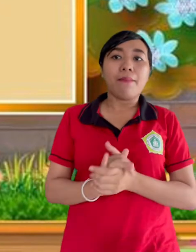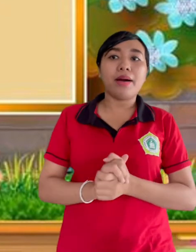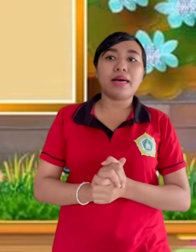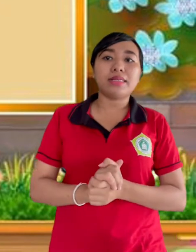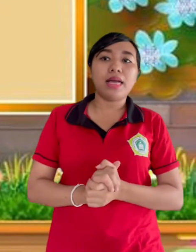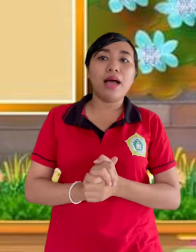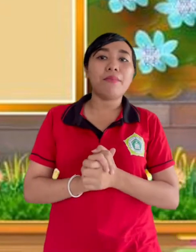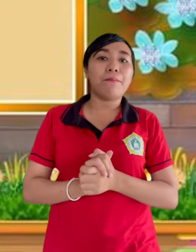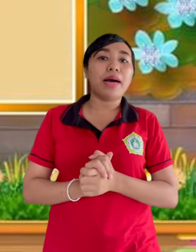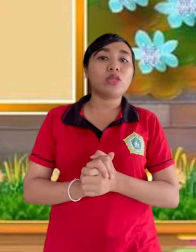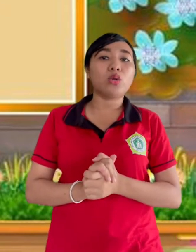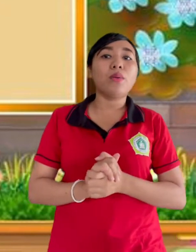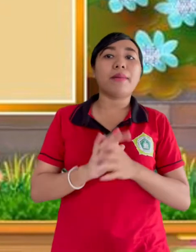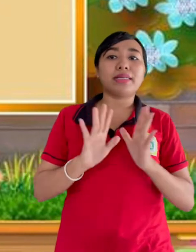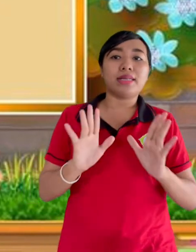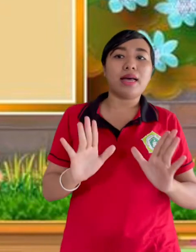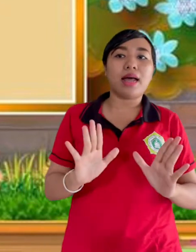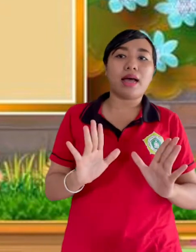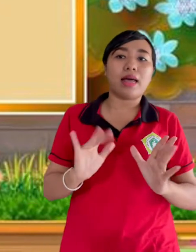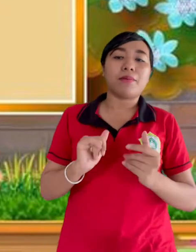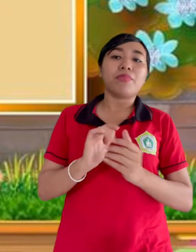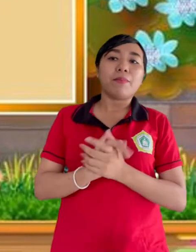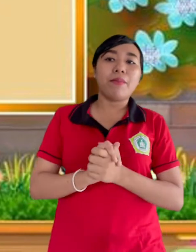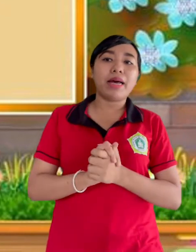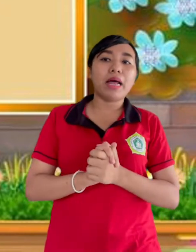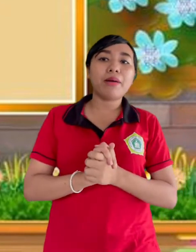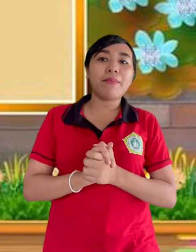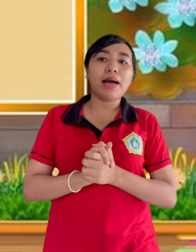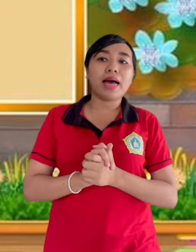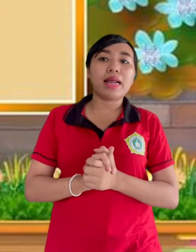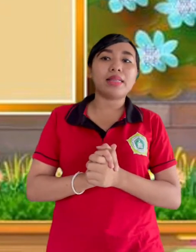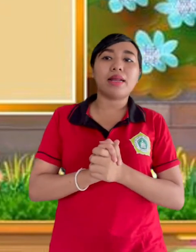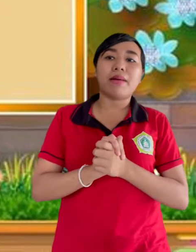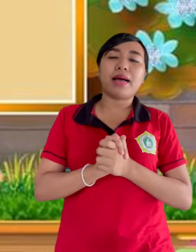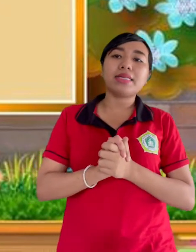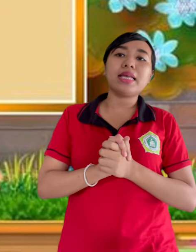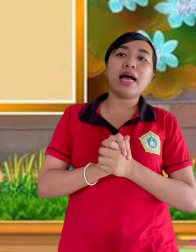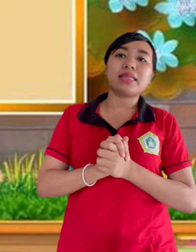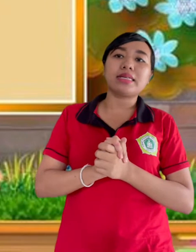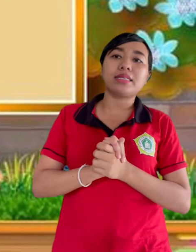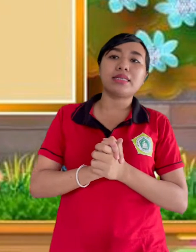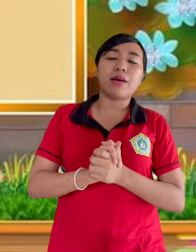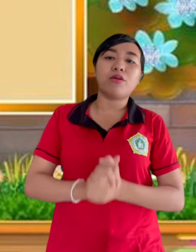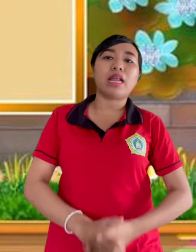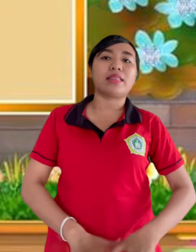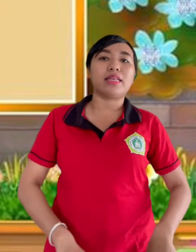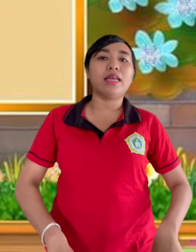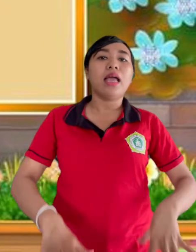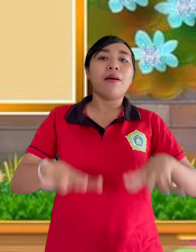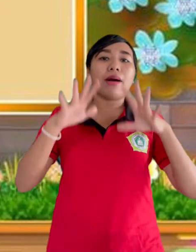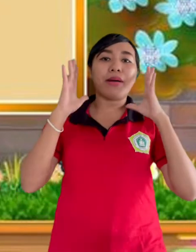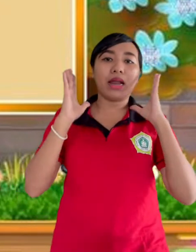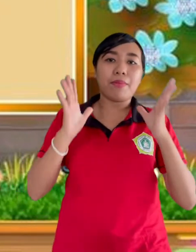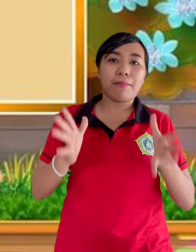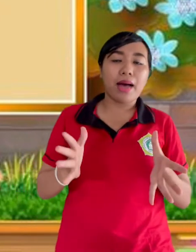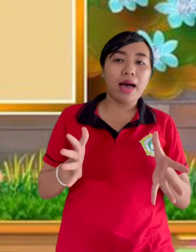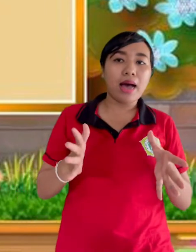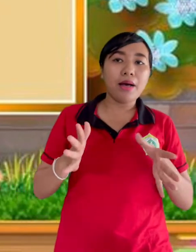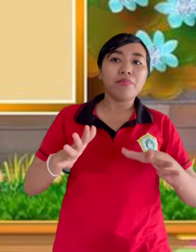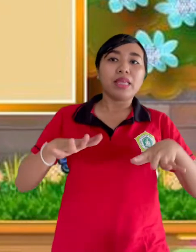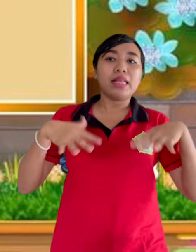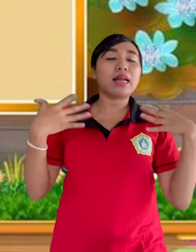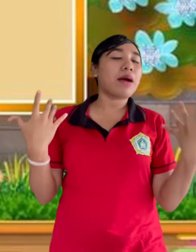lelah, bekerja membantu masyarakat. Pemadam kebakaran, terima kasih atas jasamu. Nanti mama dan